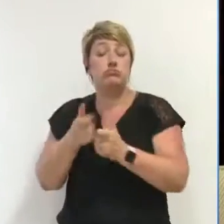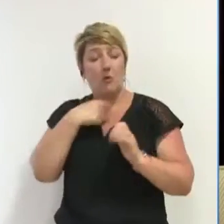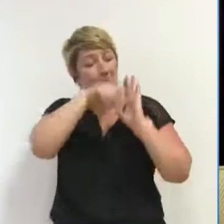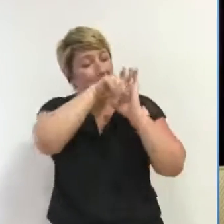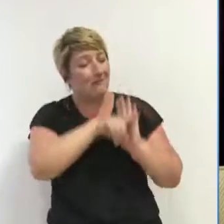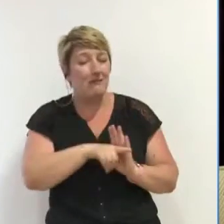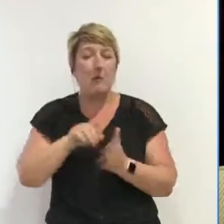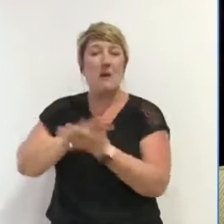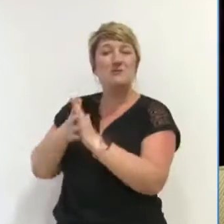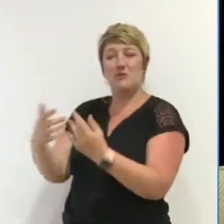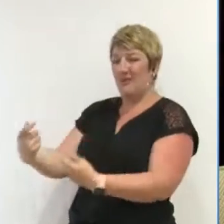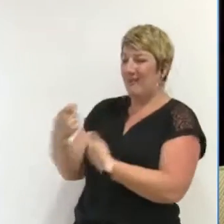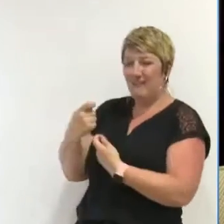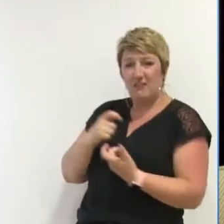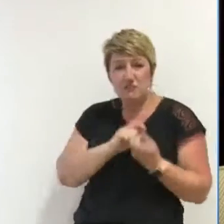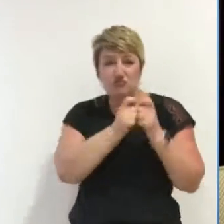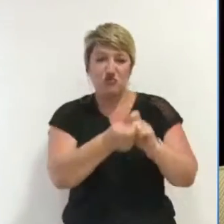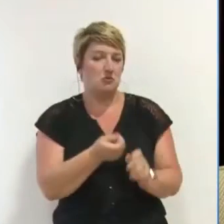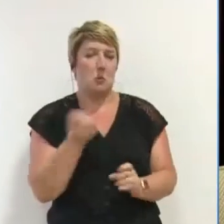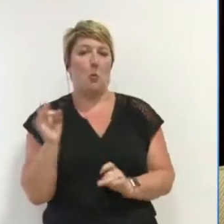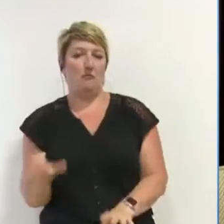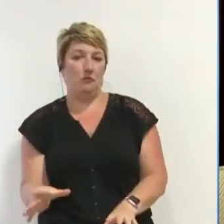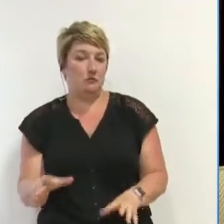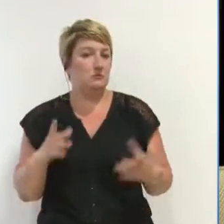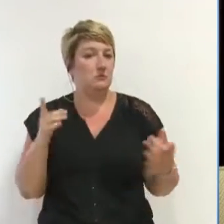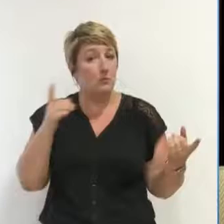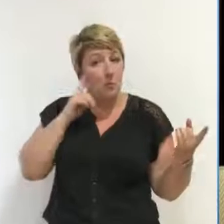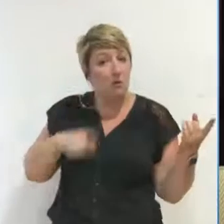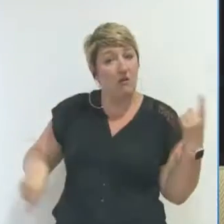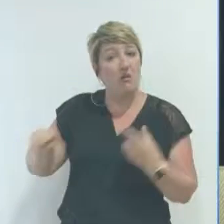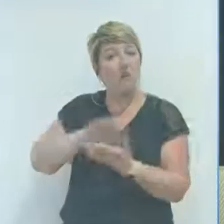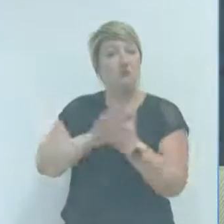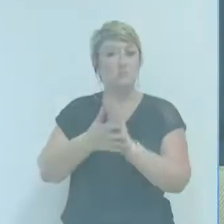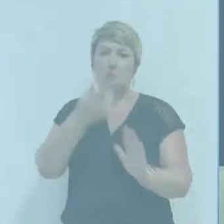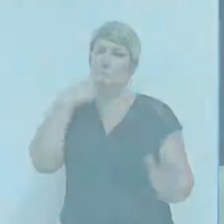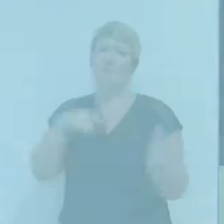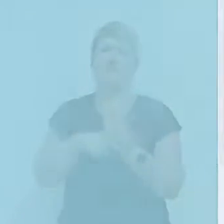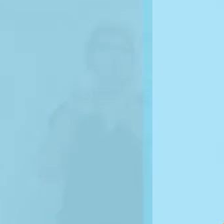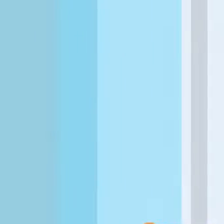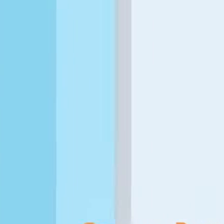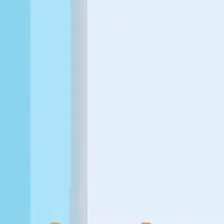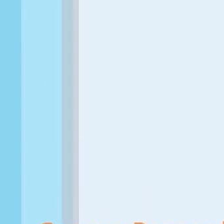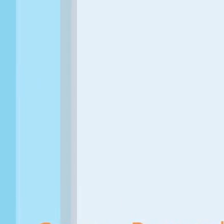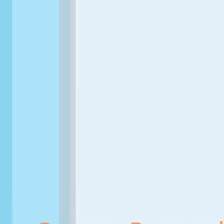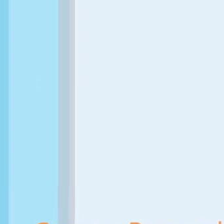aux pressions d'associations pour qui la liberté individuelle prime sur les principes de notre République.